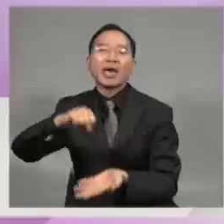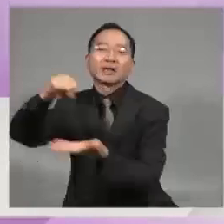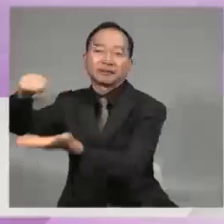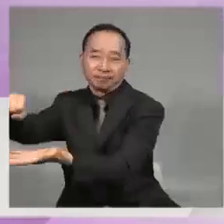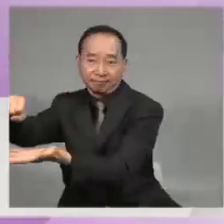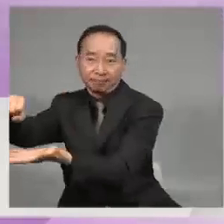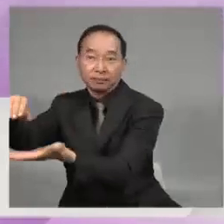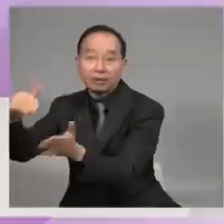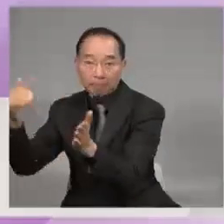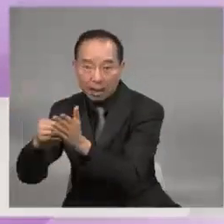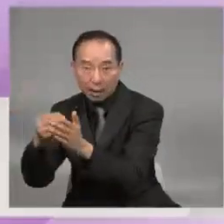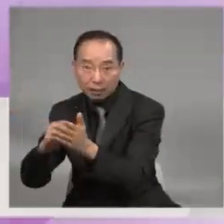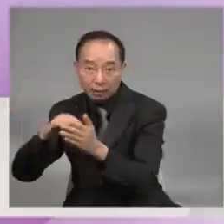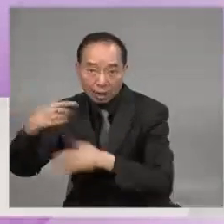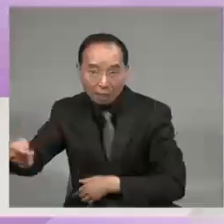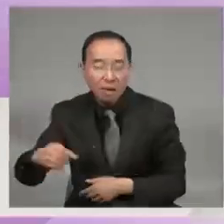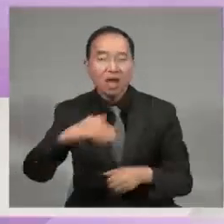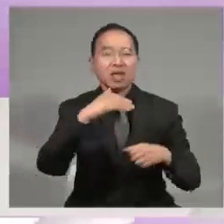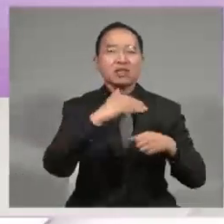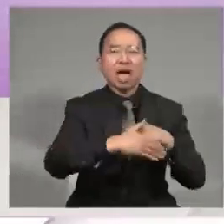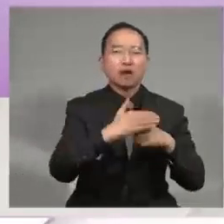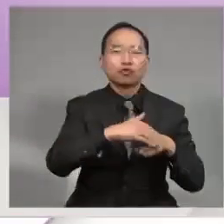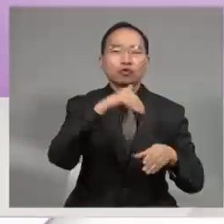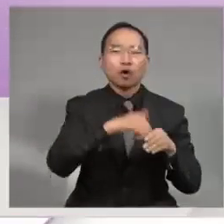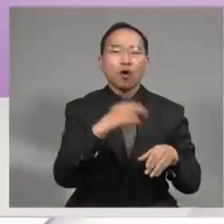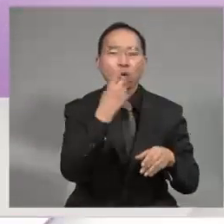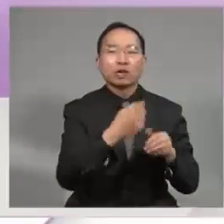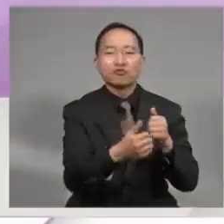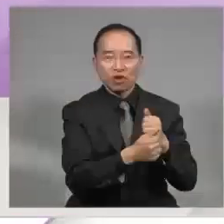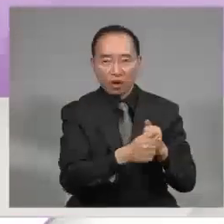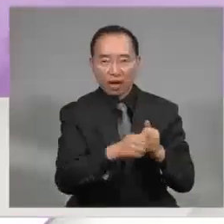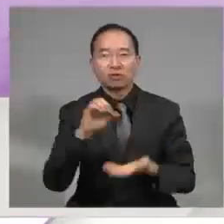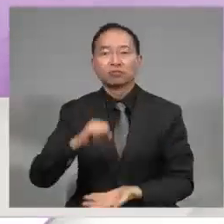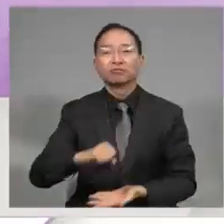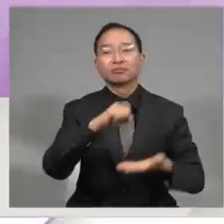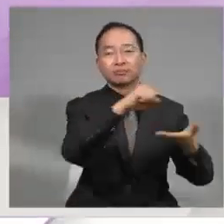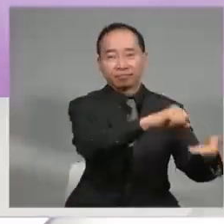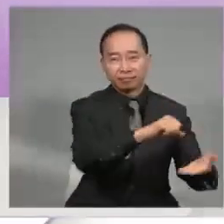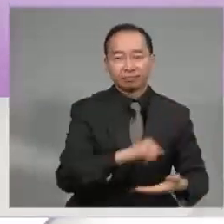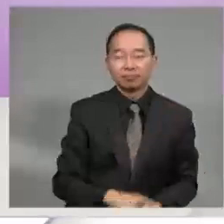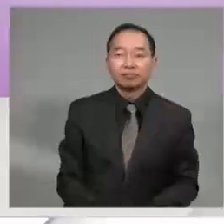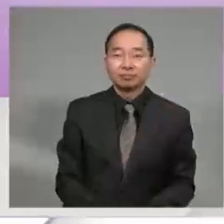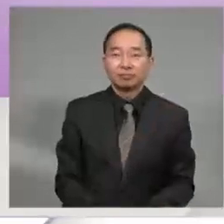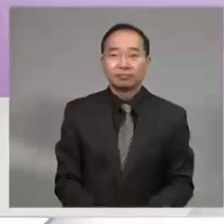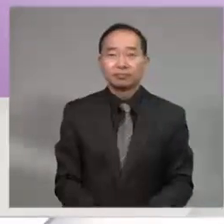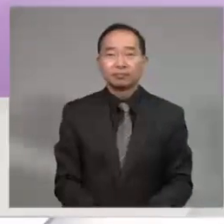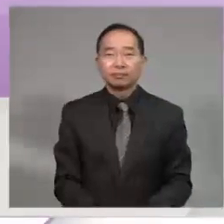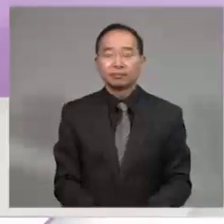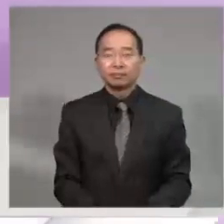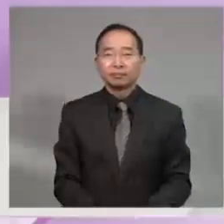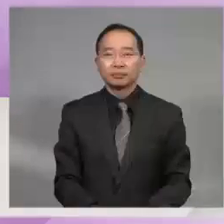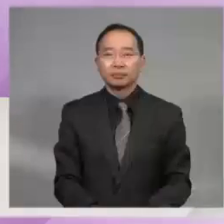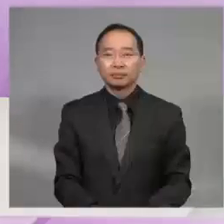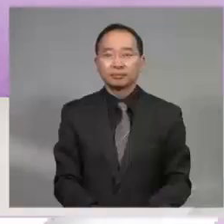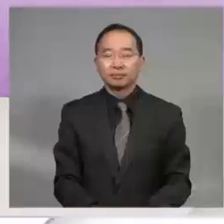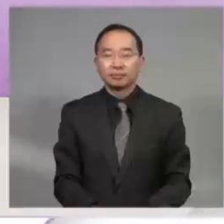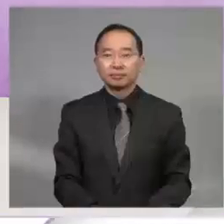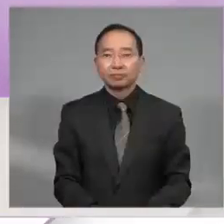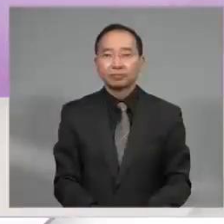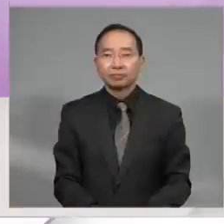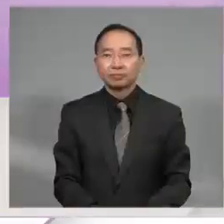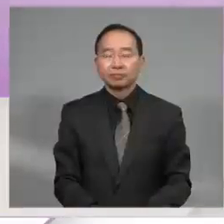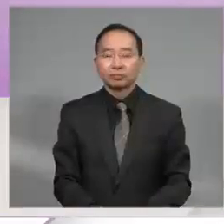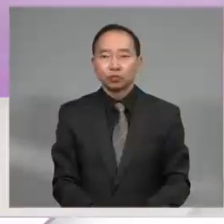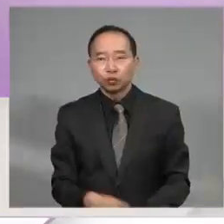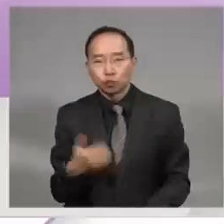이제 해당 대구 중구 선거관리위원회로 이송이 된다고 합니다. 네. 자, 이런